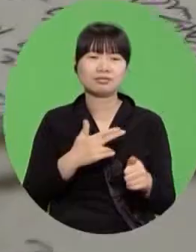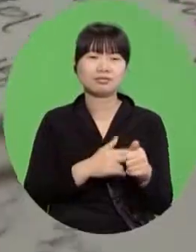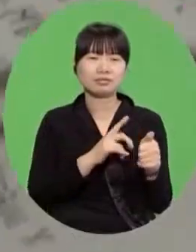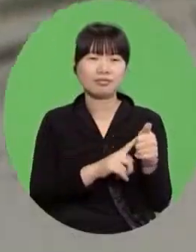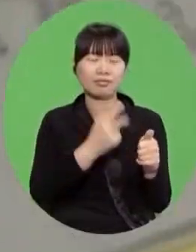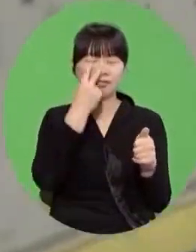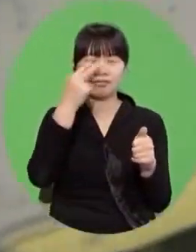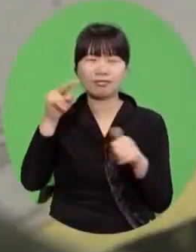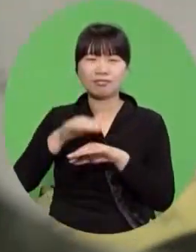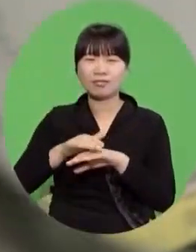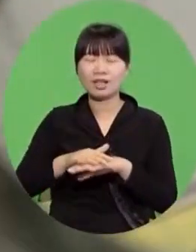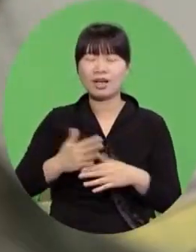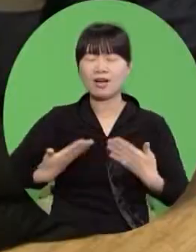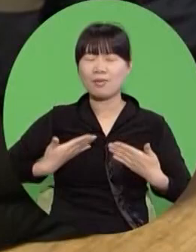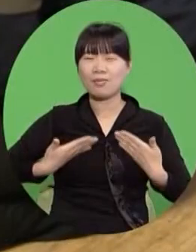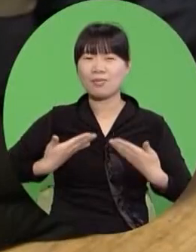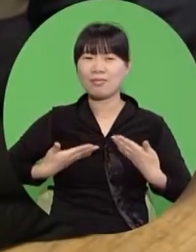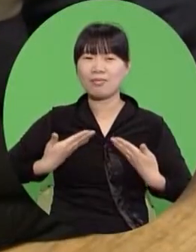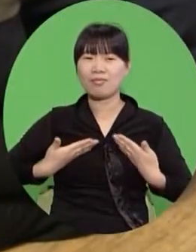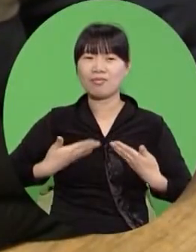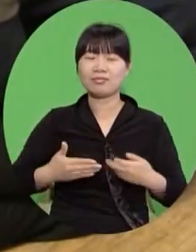선생님의 눈과 손이 분주해집니다.